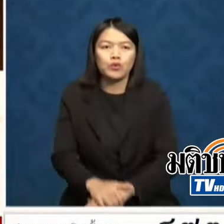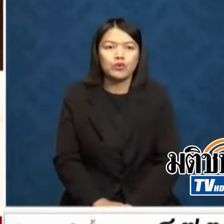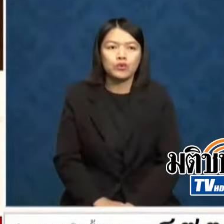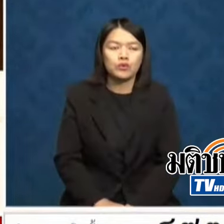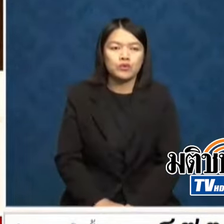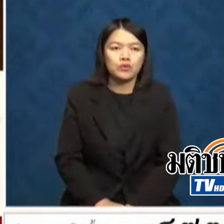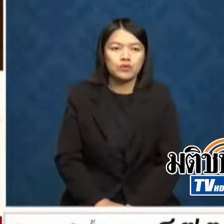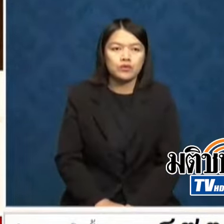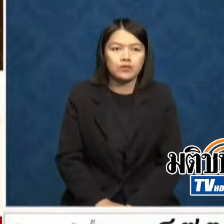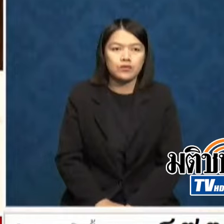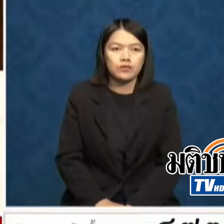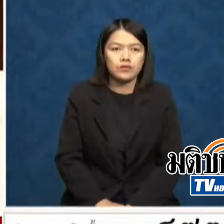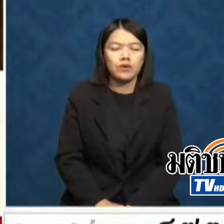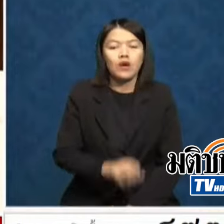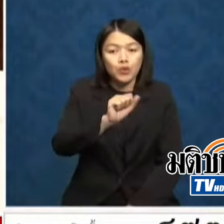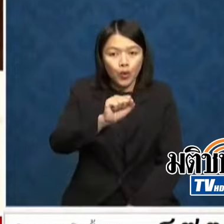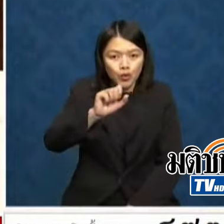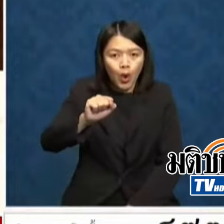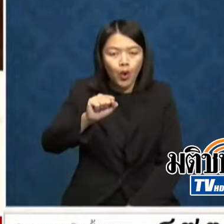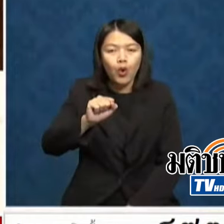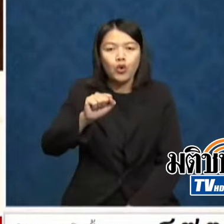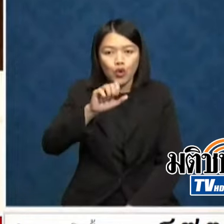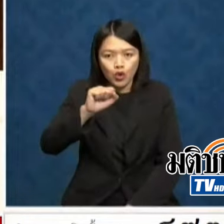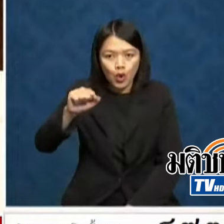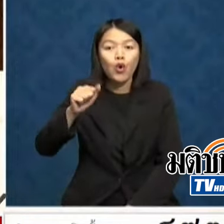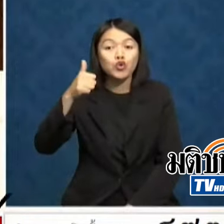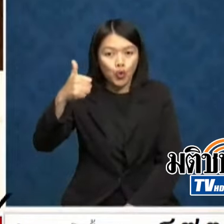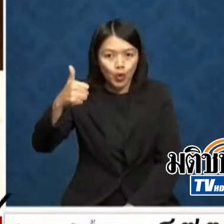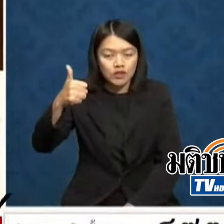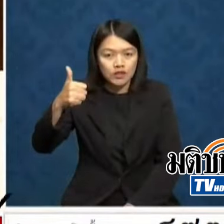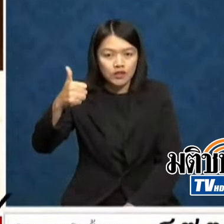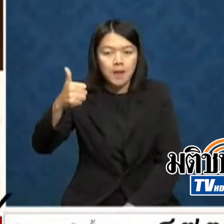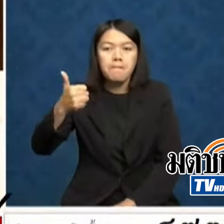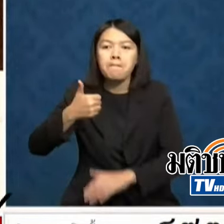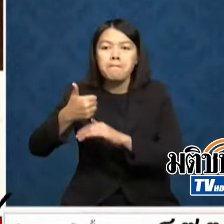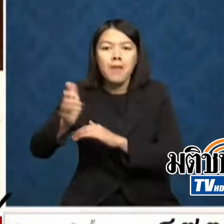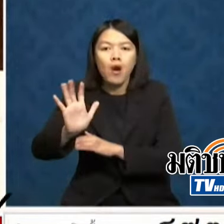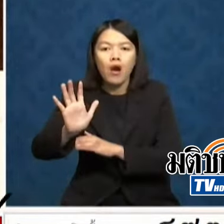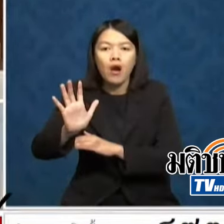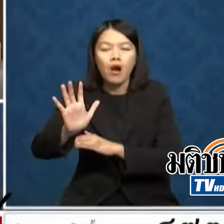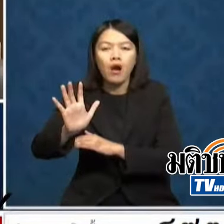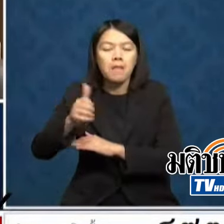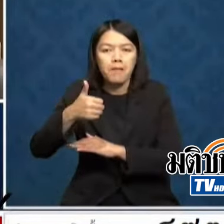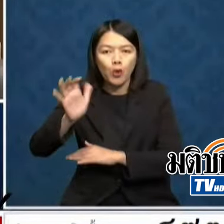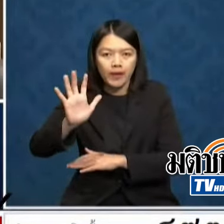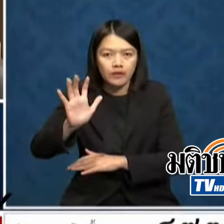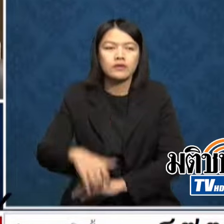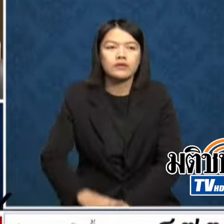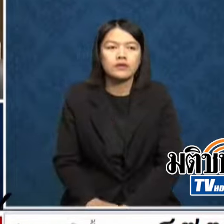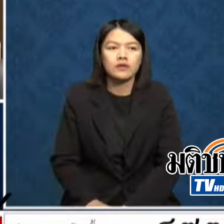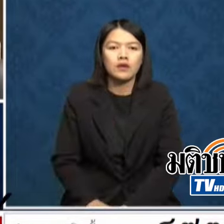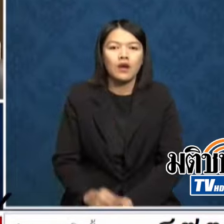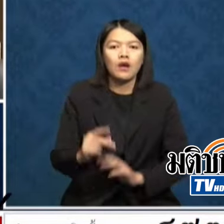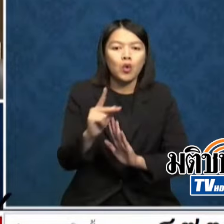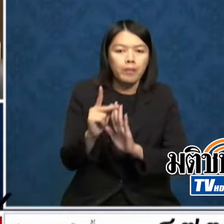างครั้งสมาชิกสภาเป็นโจทย์นะก็ไม่ต้องไปไม่ต้องไปแล้วก็ไม่มี